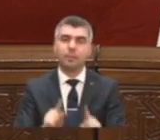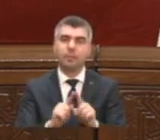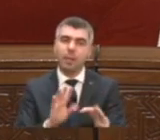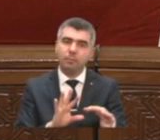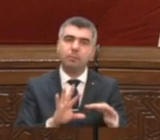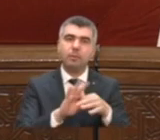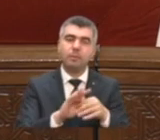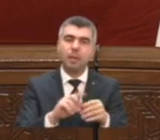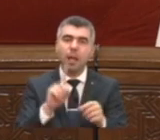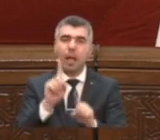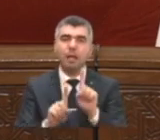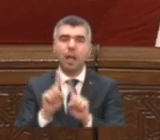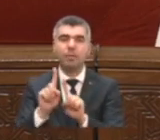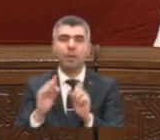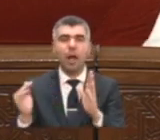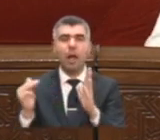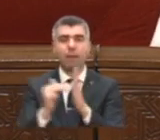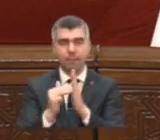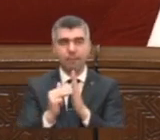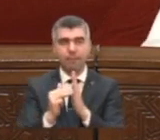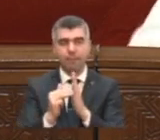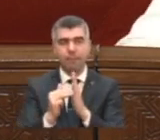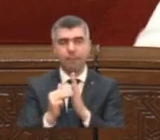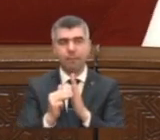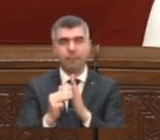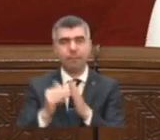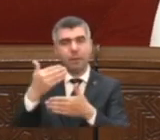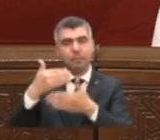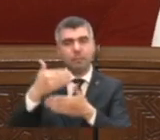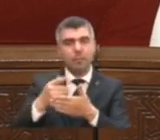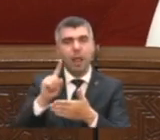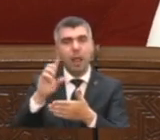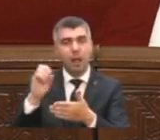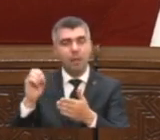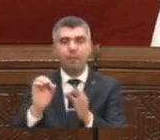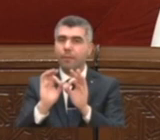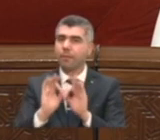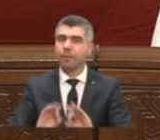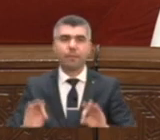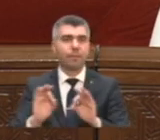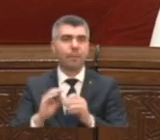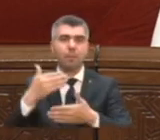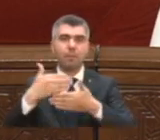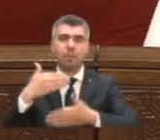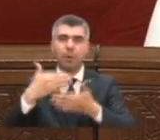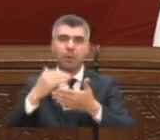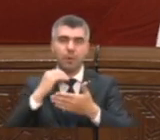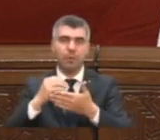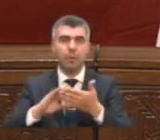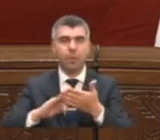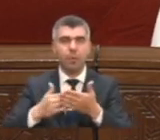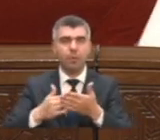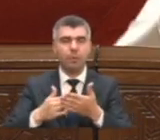بشانه 11,000 وحده، واكيد ما تنجز حتى 1000 وحده في هذا الورش الكبير ديال